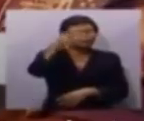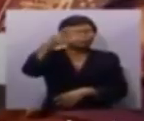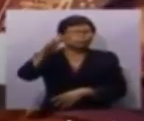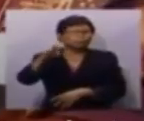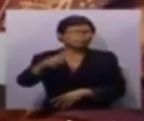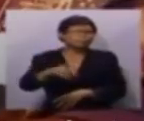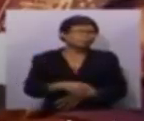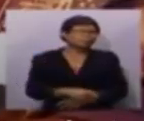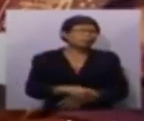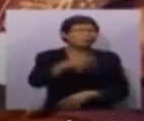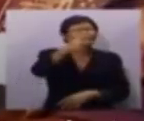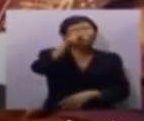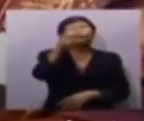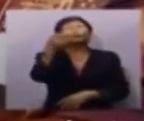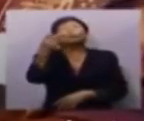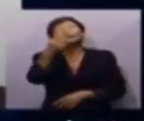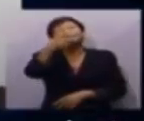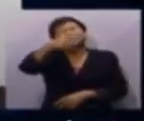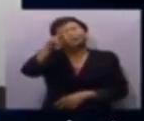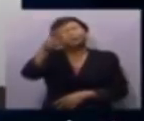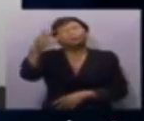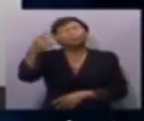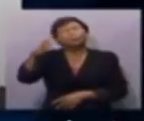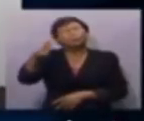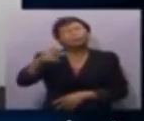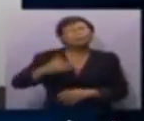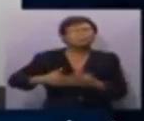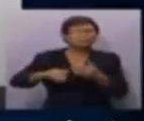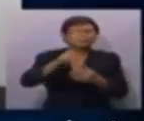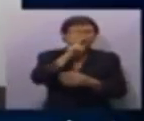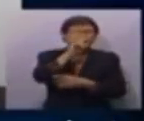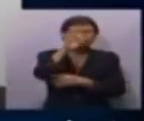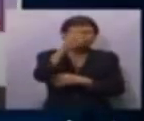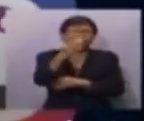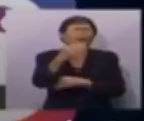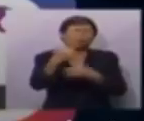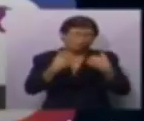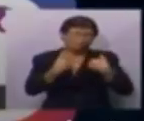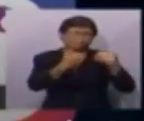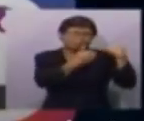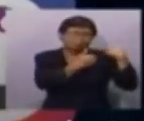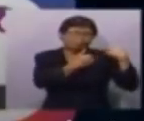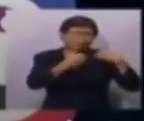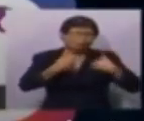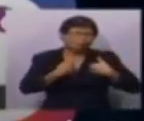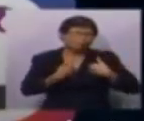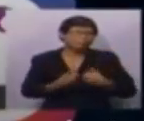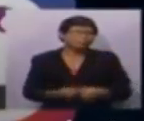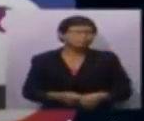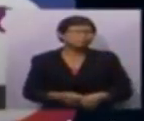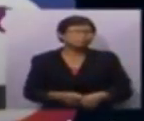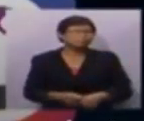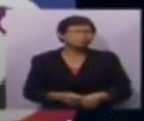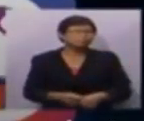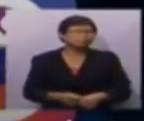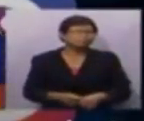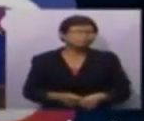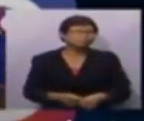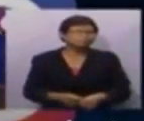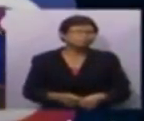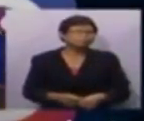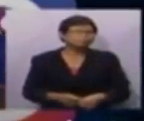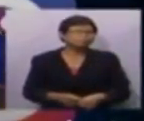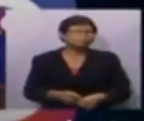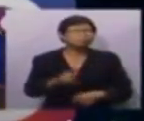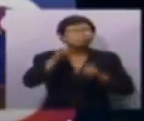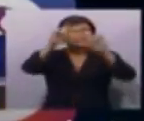dan 13, memang media sosial berperanan. Media sosial digunakan sebagai platform untuk